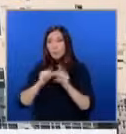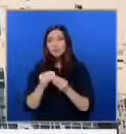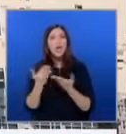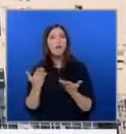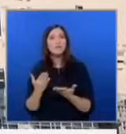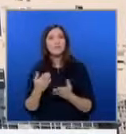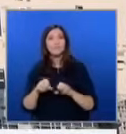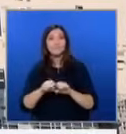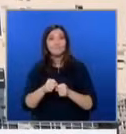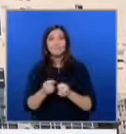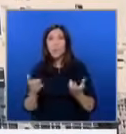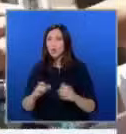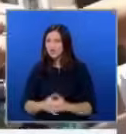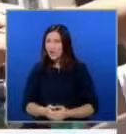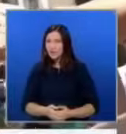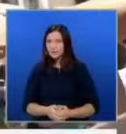са пораженията.